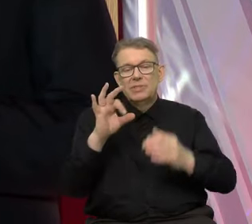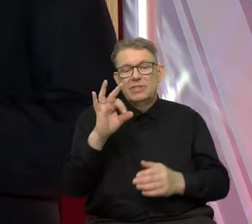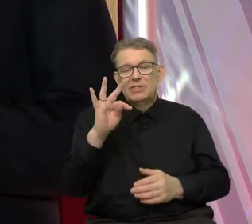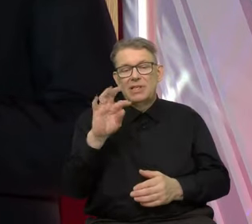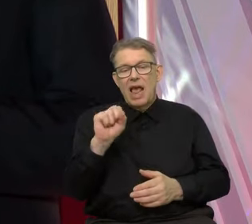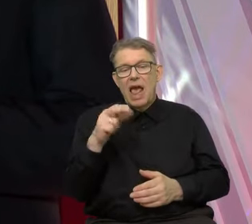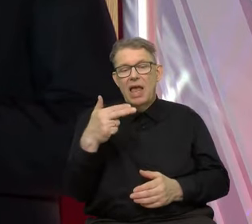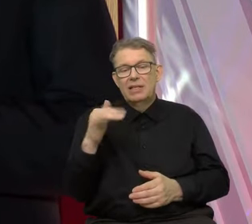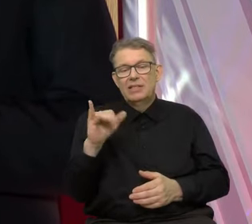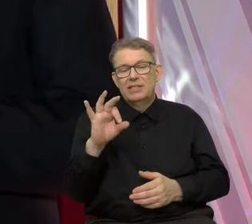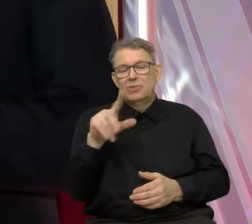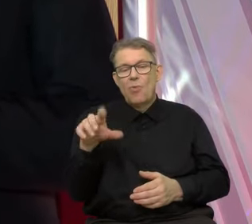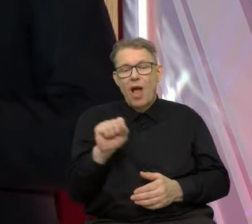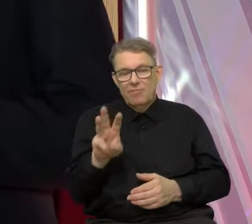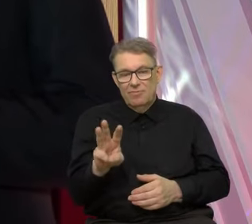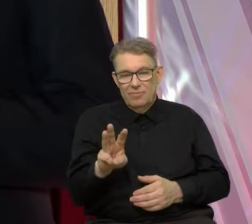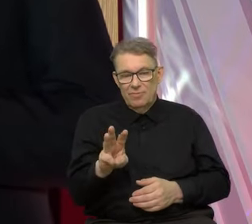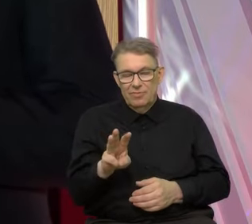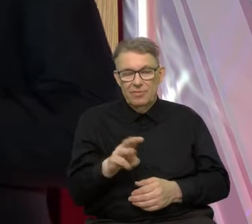Stanisława.